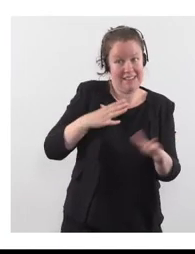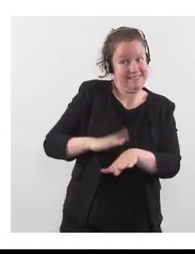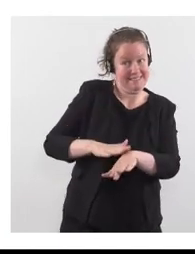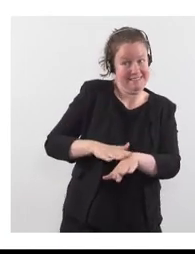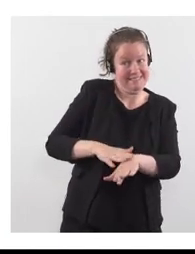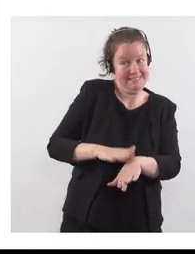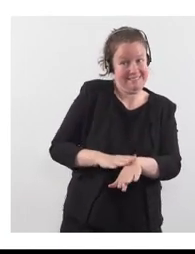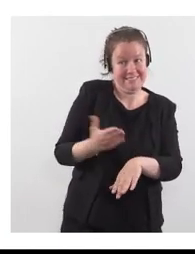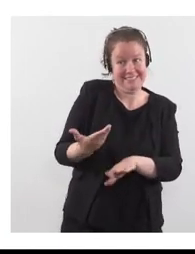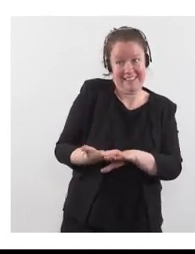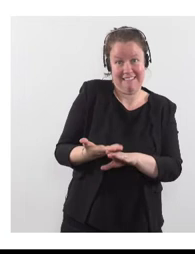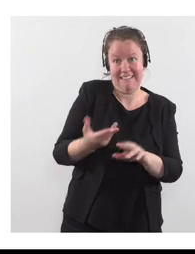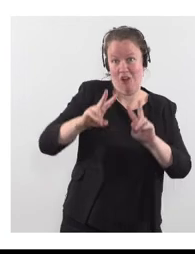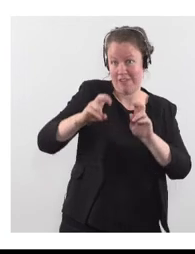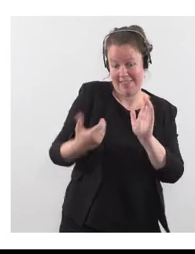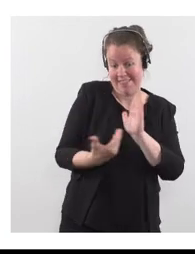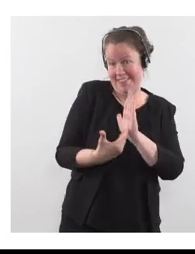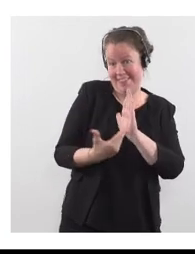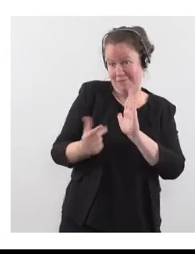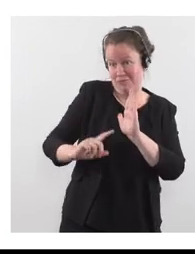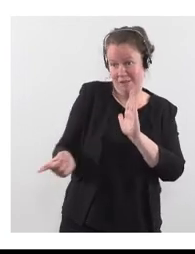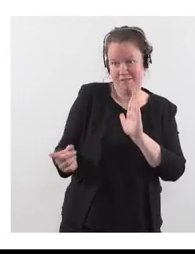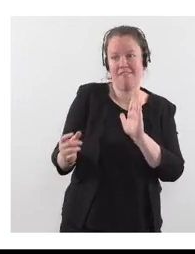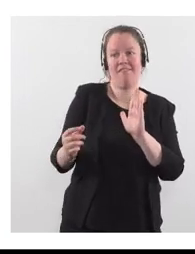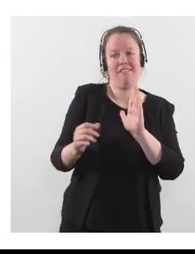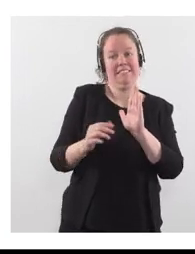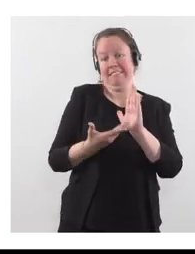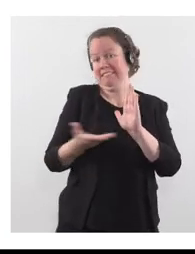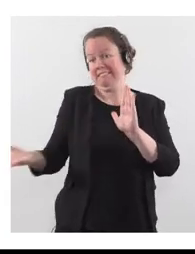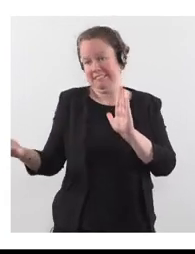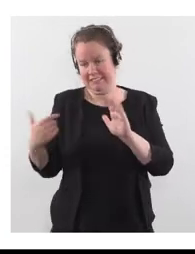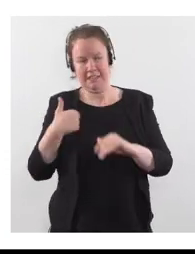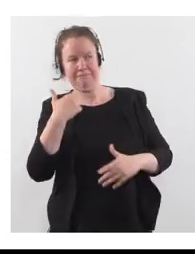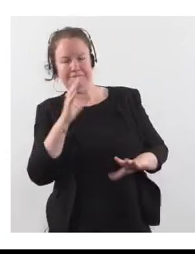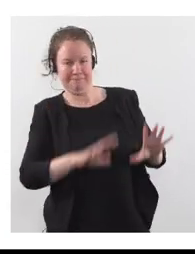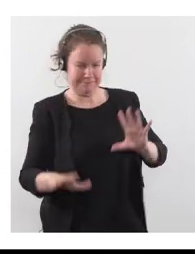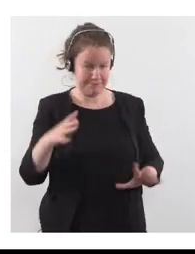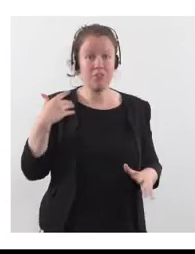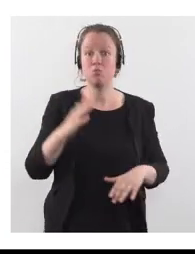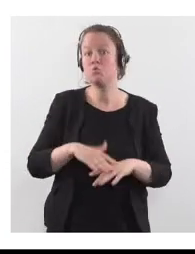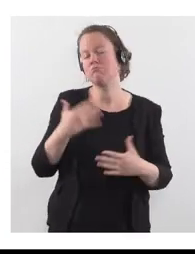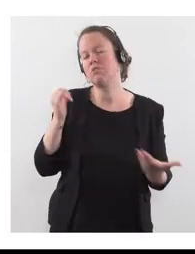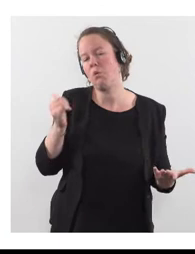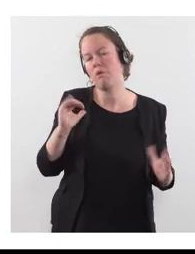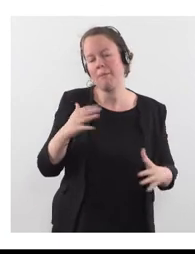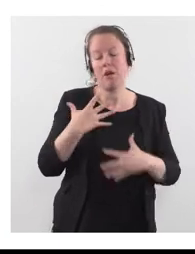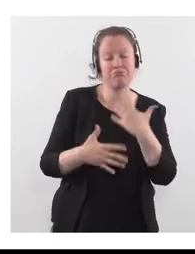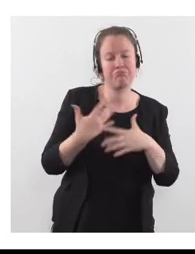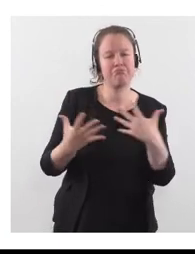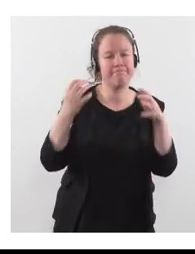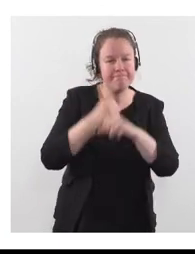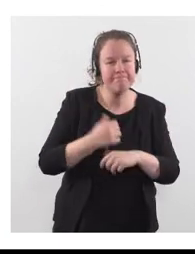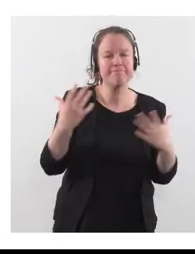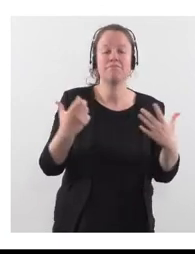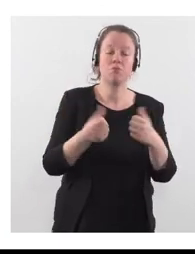avez certaines choses qui ne fonctionnent pas. Alors, il y a des années qui sont passées, nous avons eu la crise du Covid-19, tout a